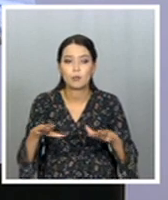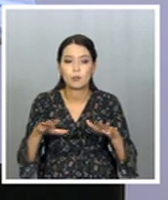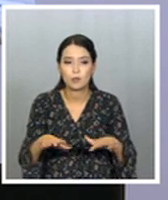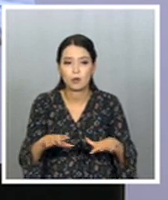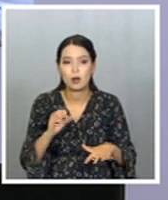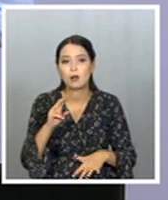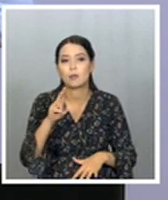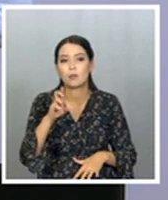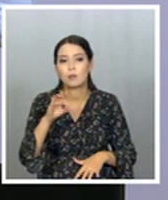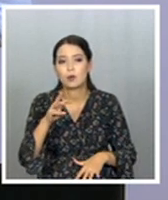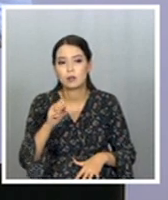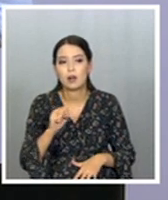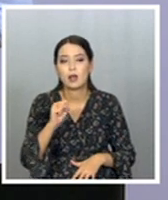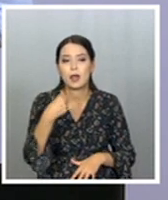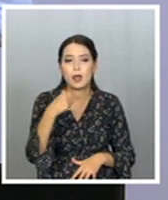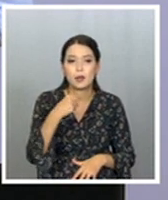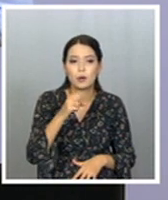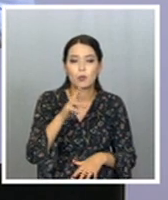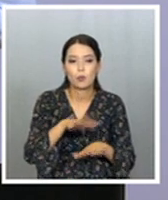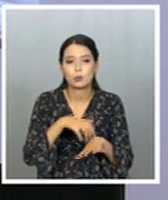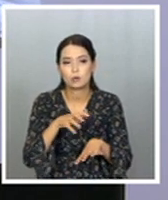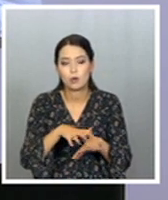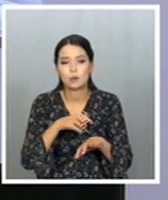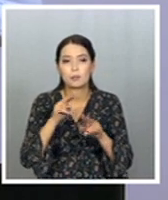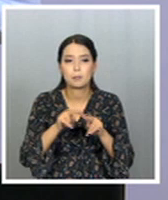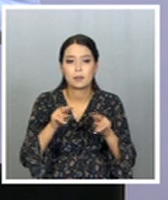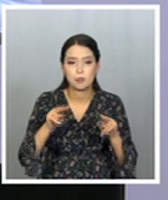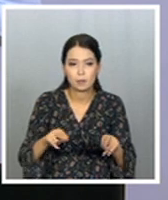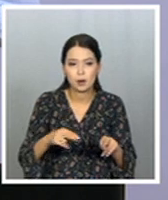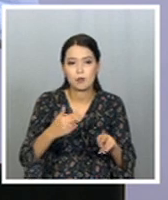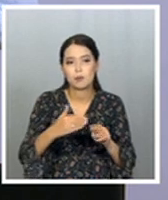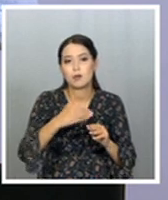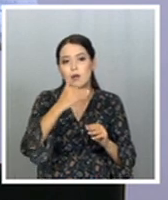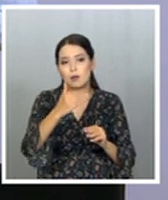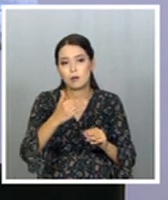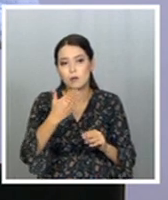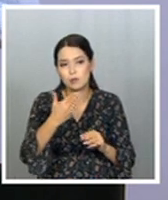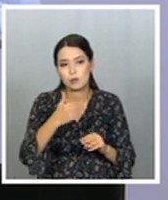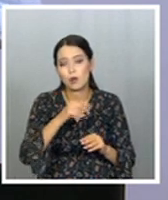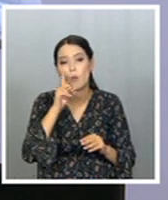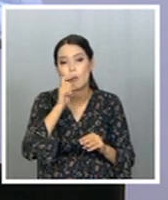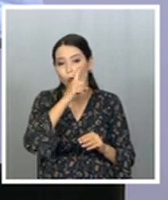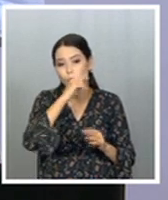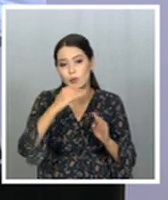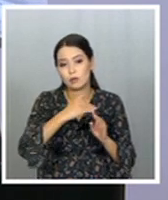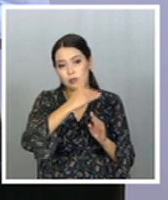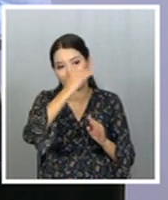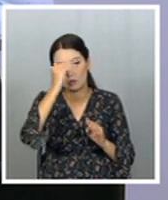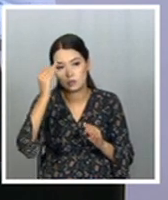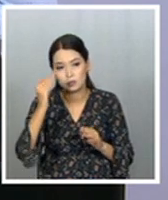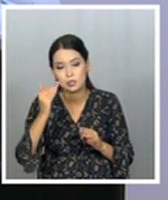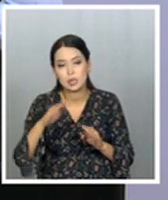Ақмола, Атбасар, Көкшетау, Петропавл өздері және Омбы өзінің бір бөлігі,